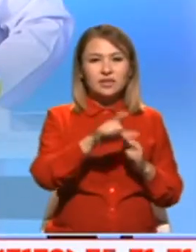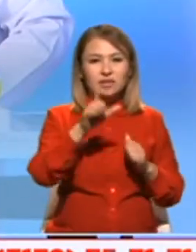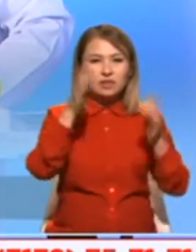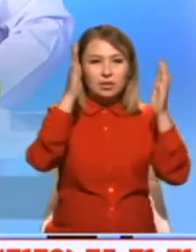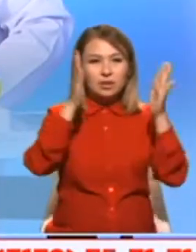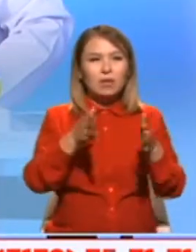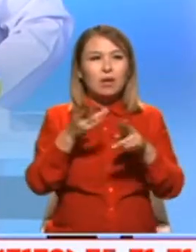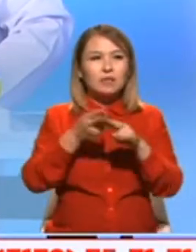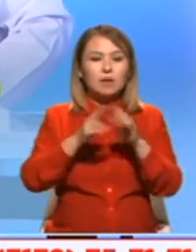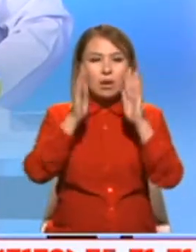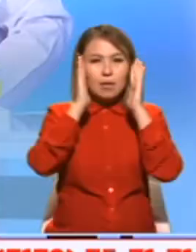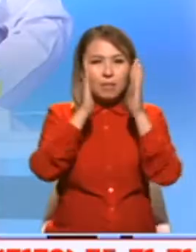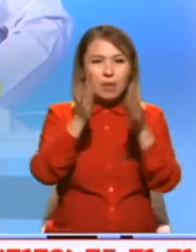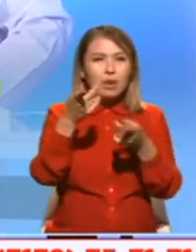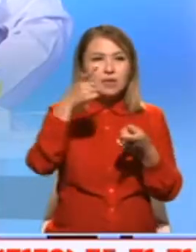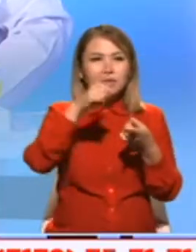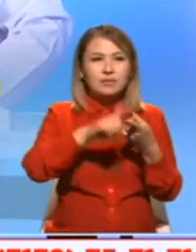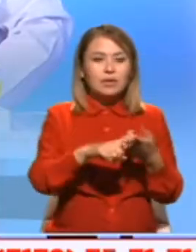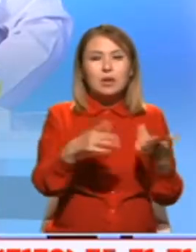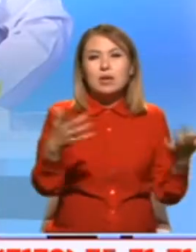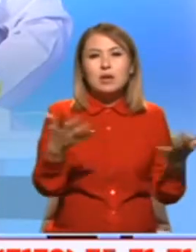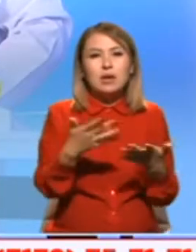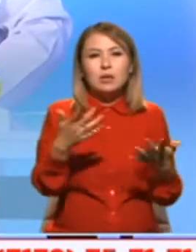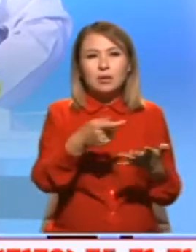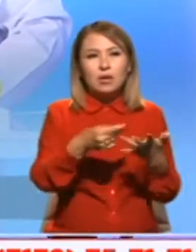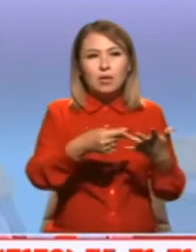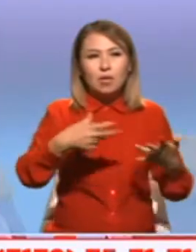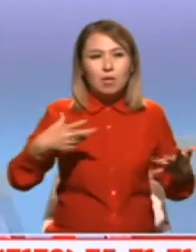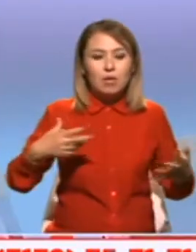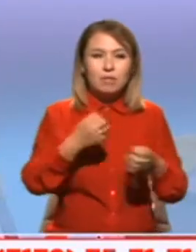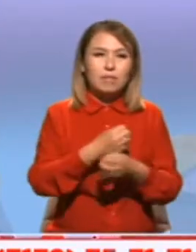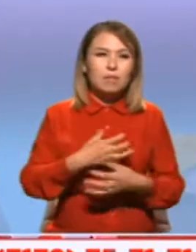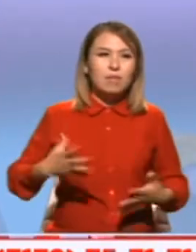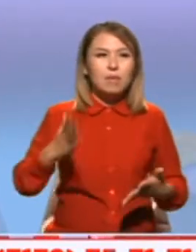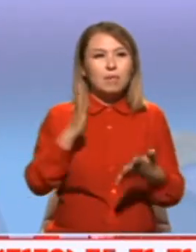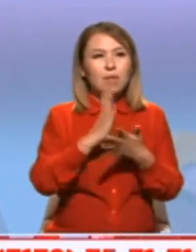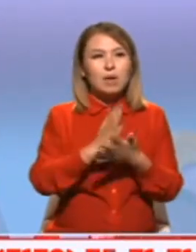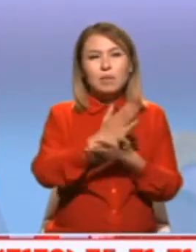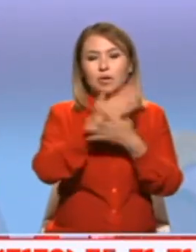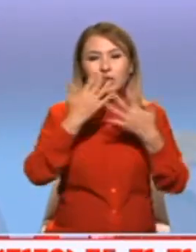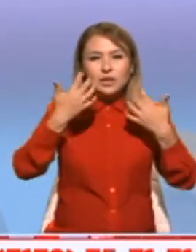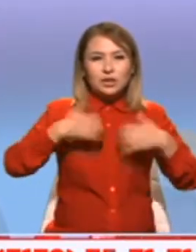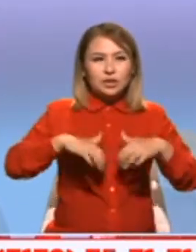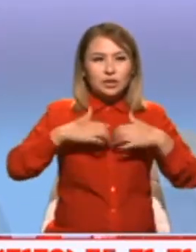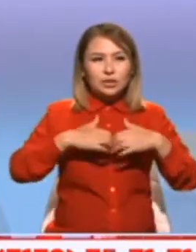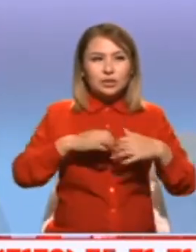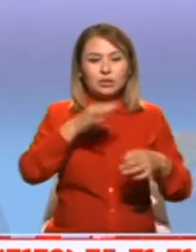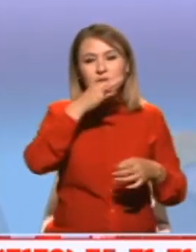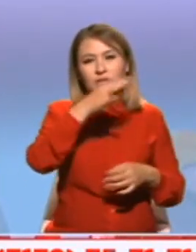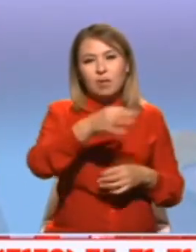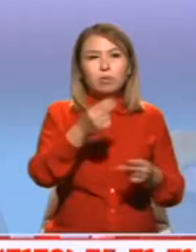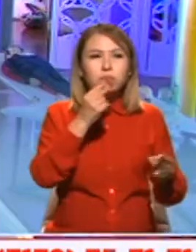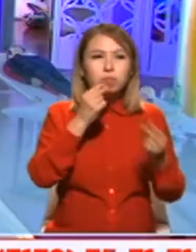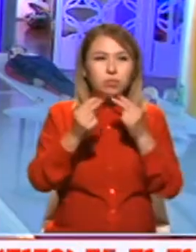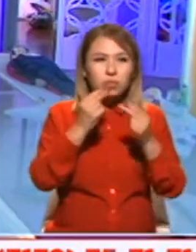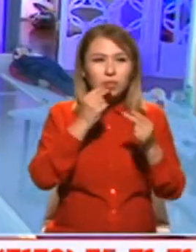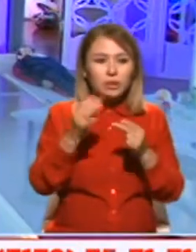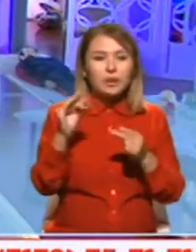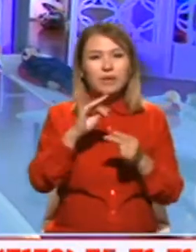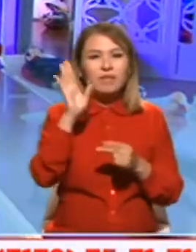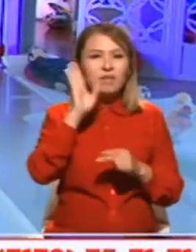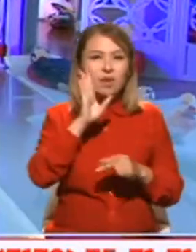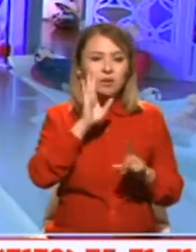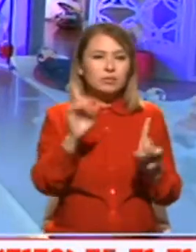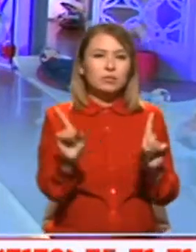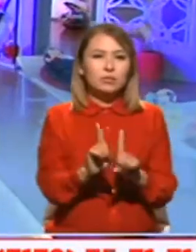я, жағдайына, оның анализ көрсеткіштеріне, ісіну бар ма, жоқ па, соған қарап, есептеп береміз. Жалпы тамақтан оңында есептеп береміз, су мөлшерінде